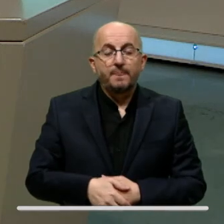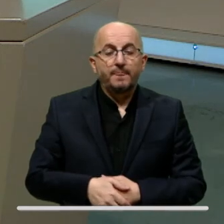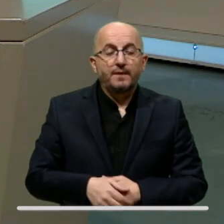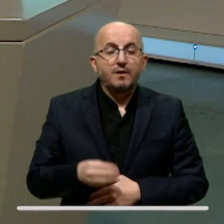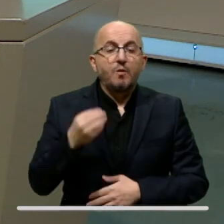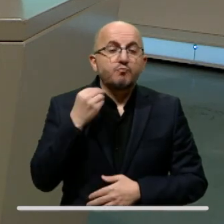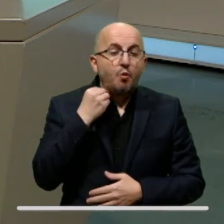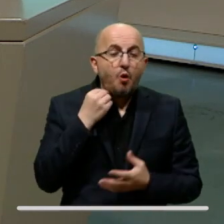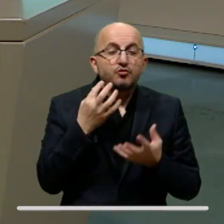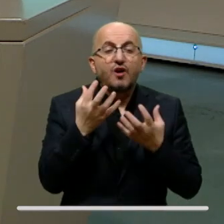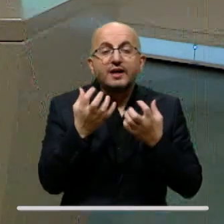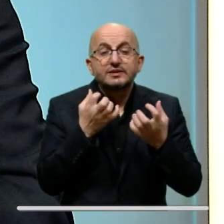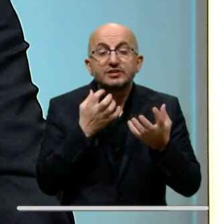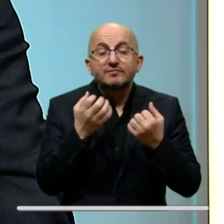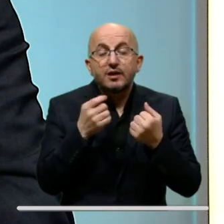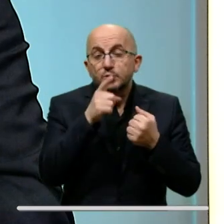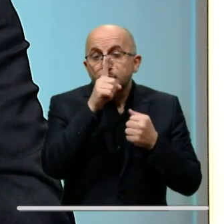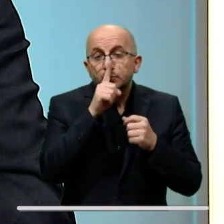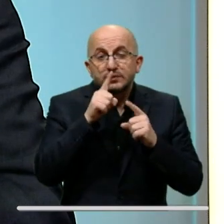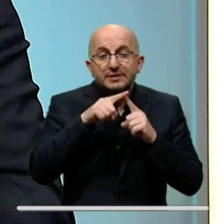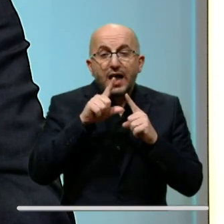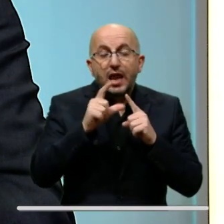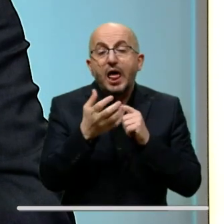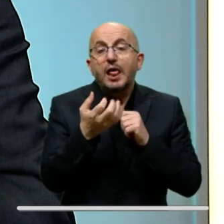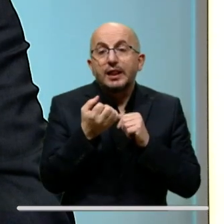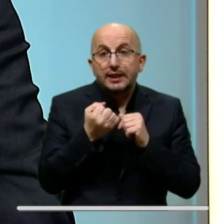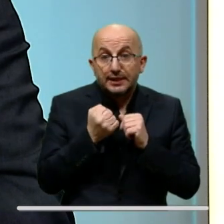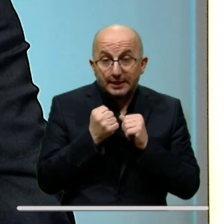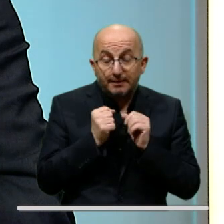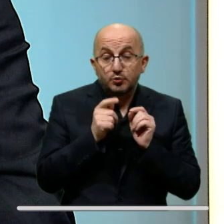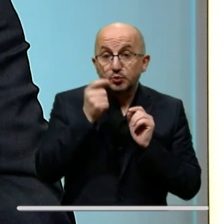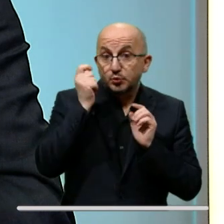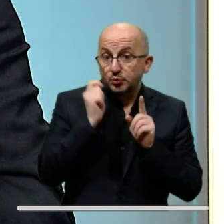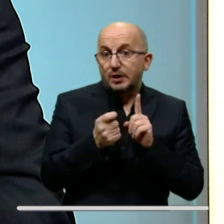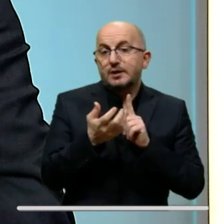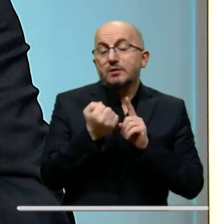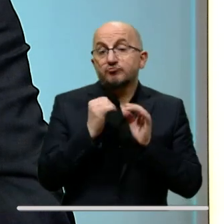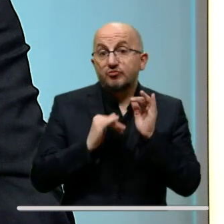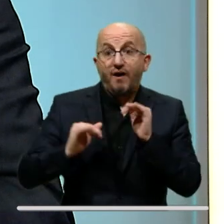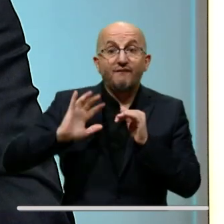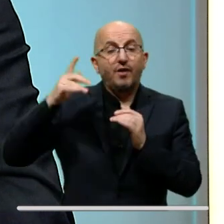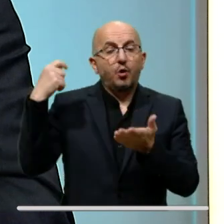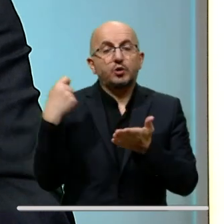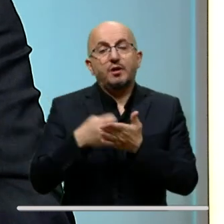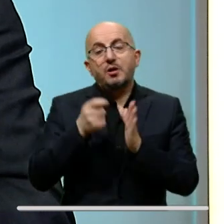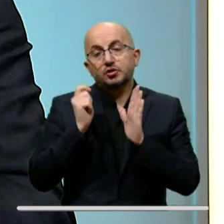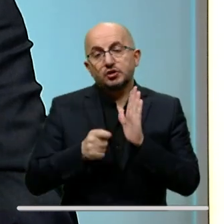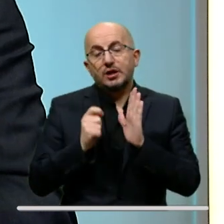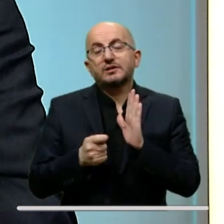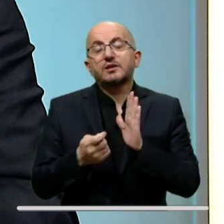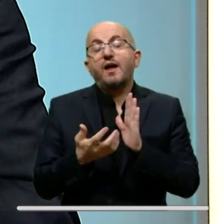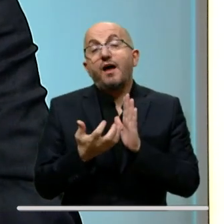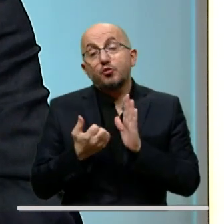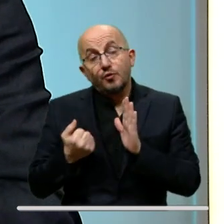borç alışverişinde eğer ben 100 lira aldım ama şu şartla alıyorum, daha fazlasıyla ödemek koşuluyla alıyorum